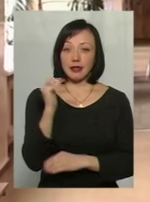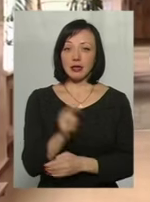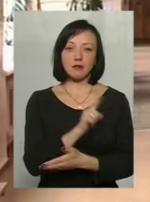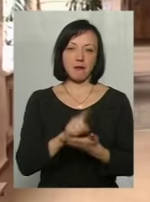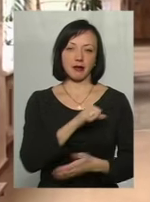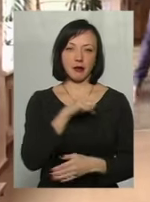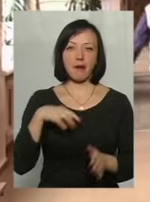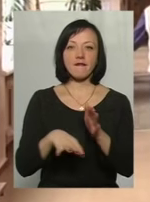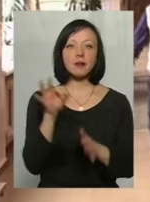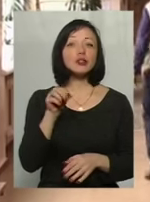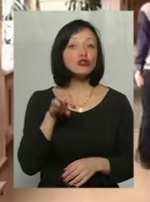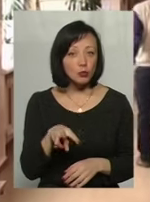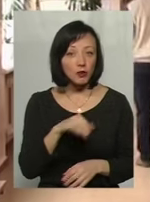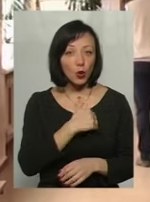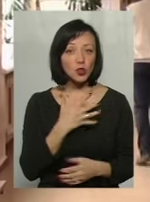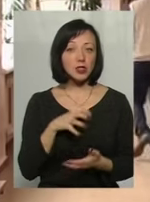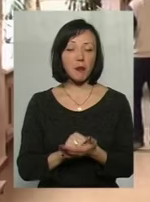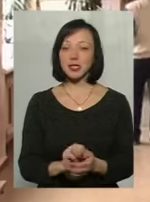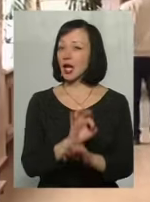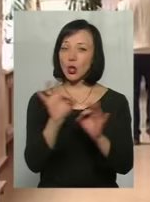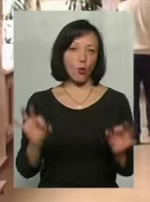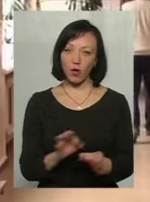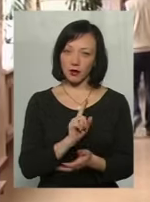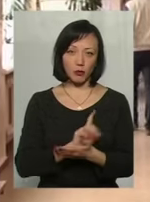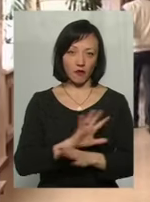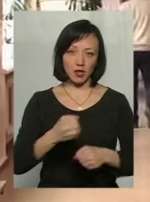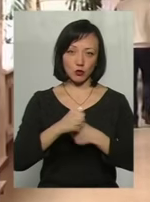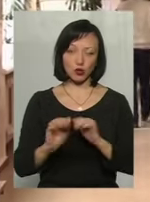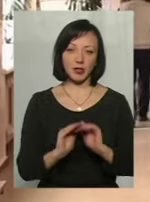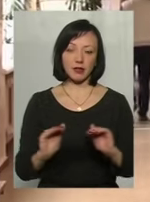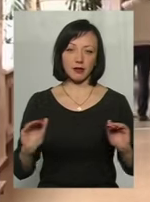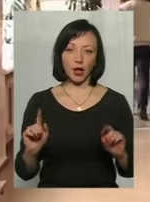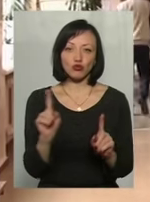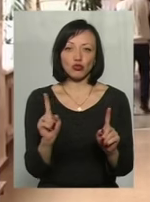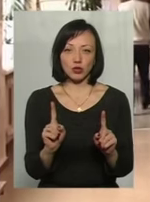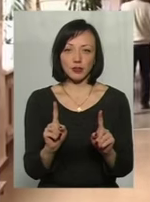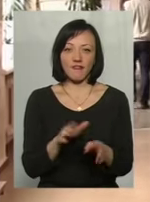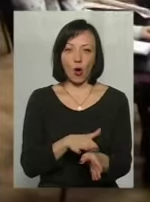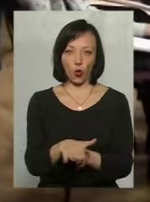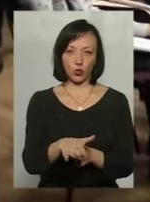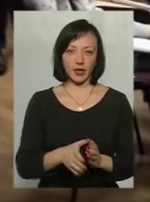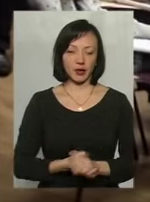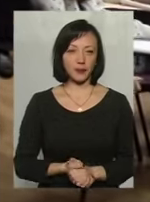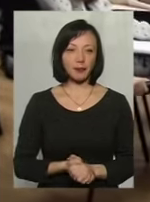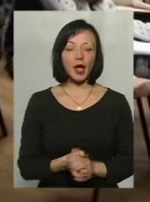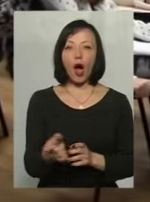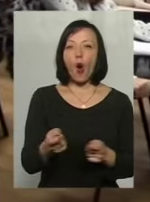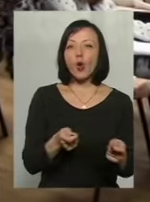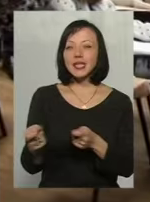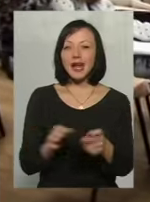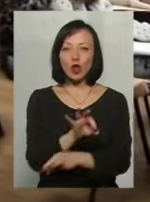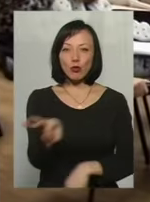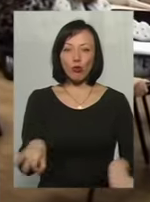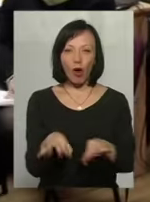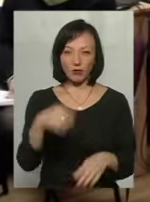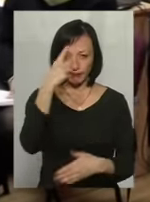сама вибрати, чим вона хоче займатися, і ніколи ми не повинні змушувати дітей щось виконувати. Координатори проекту